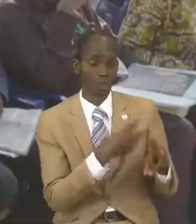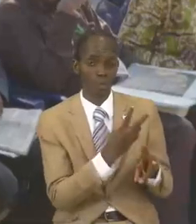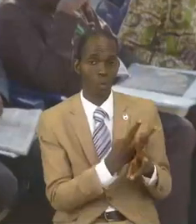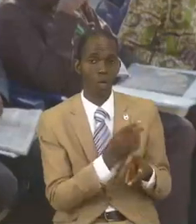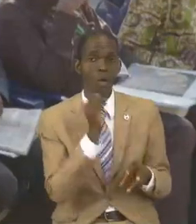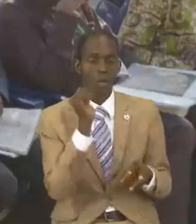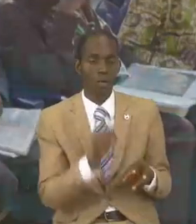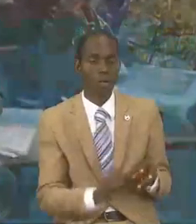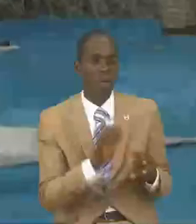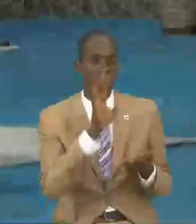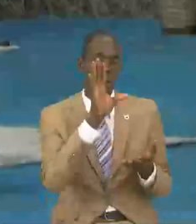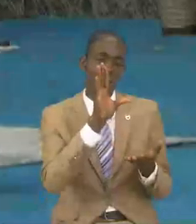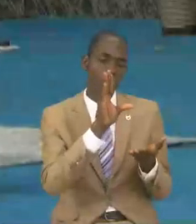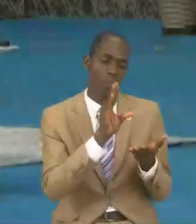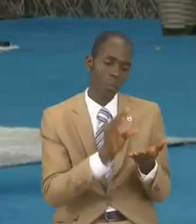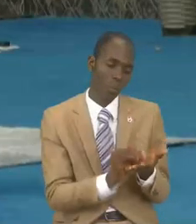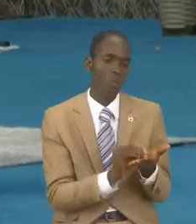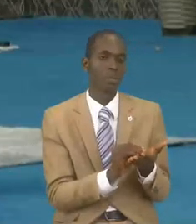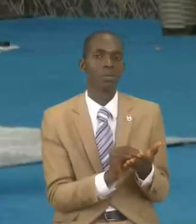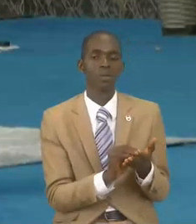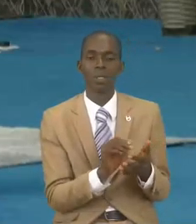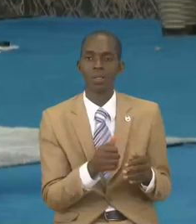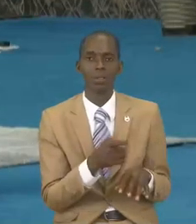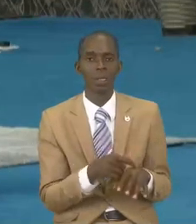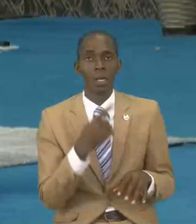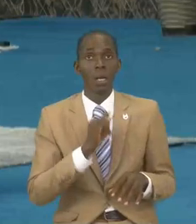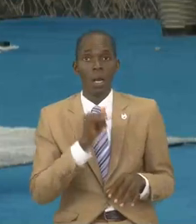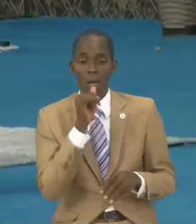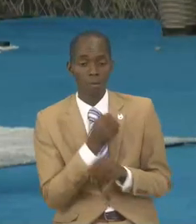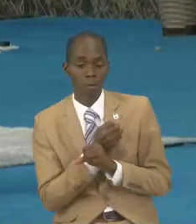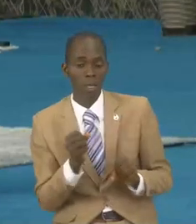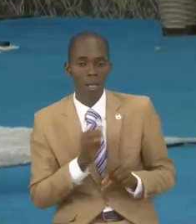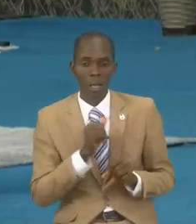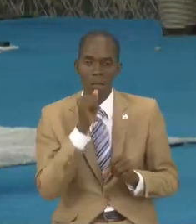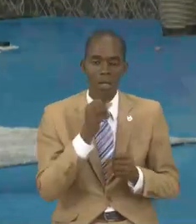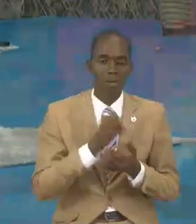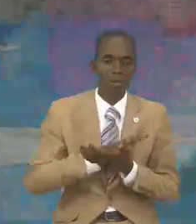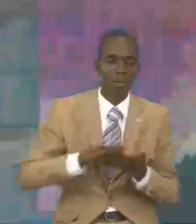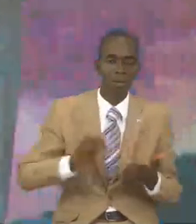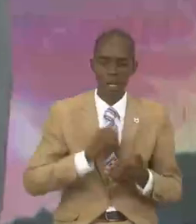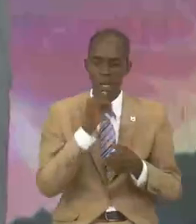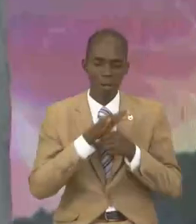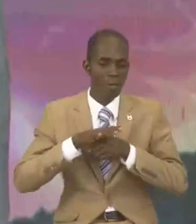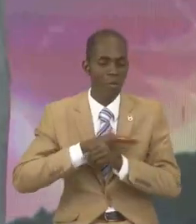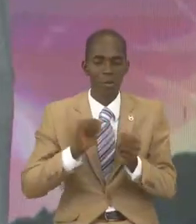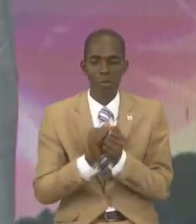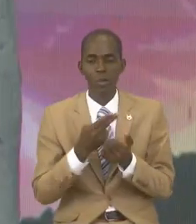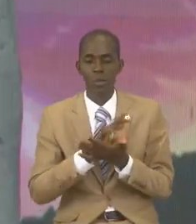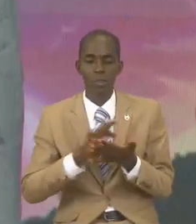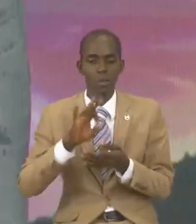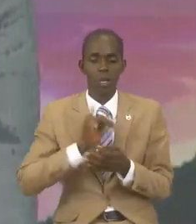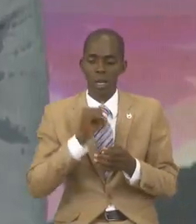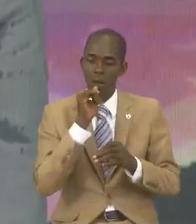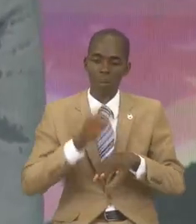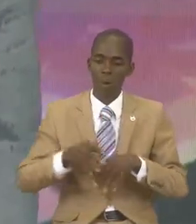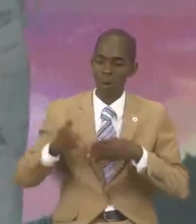peut dégonfler ton ballon. Je suis sauvé, je suis sanctifié, je suis rempli du Saint-Esprit, je suis sur la voie du